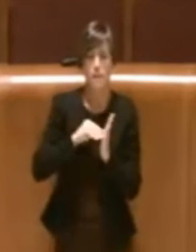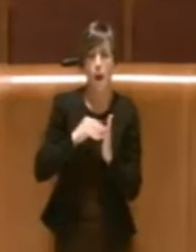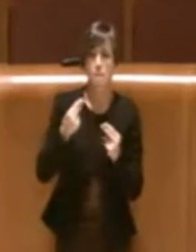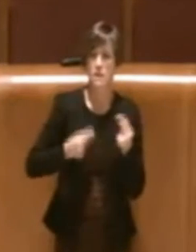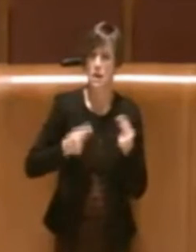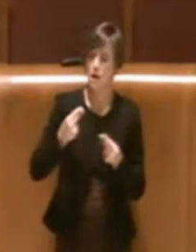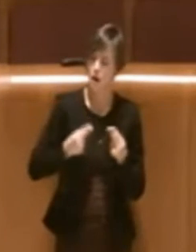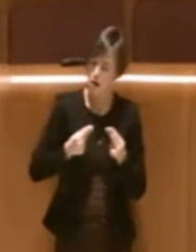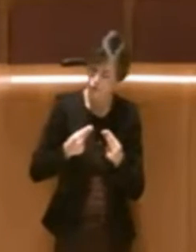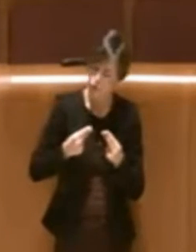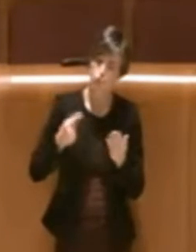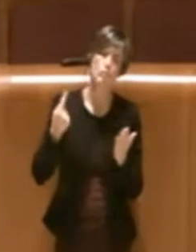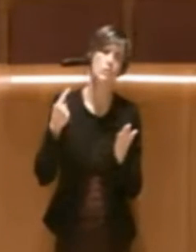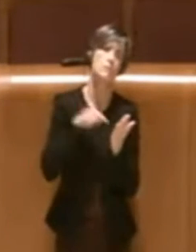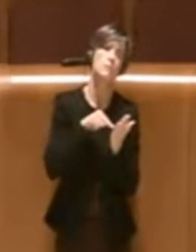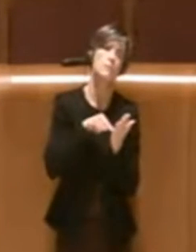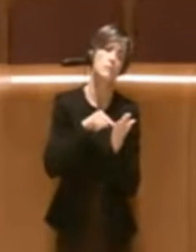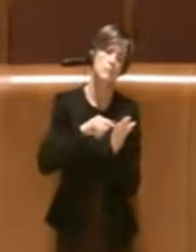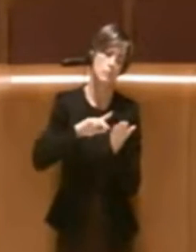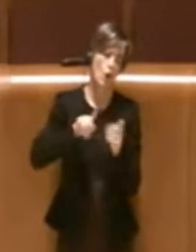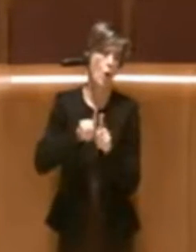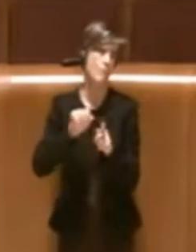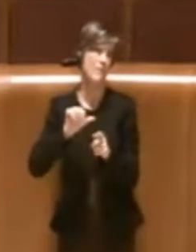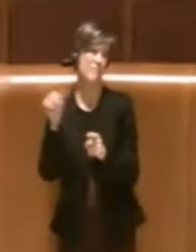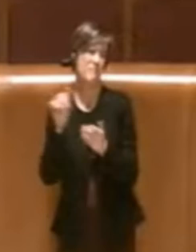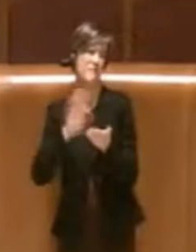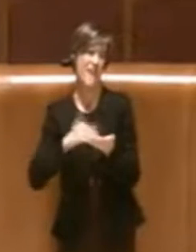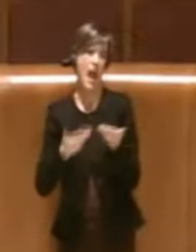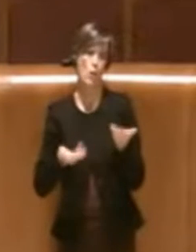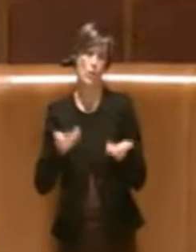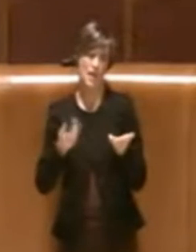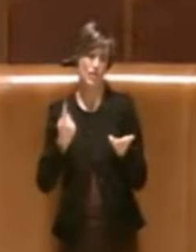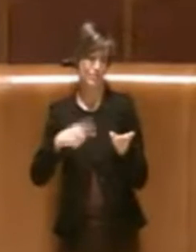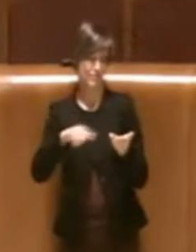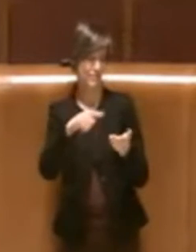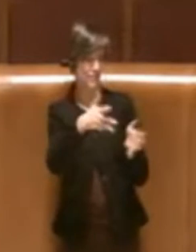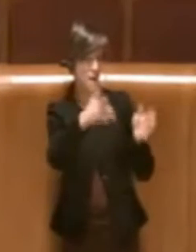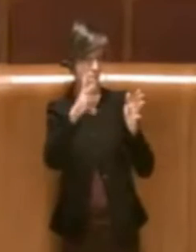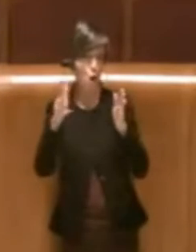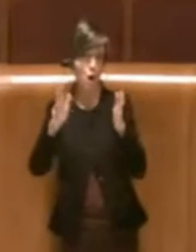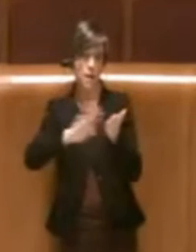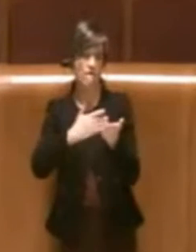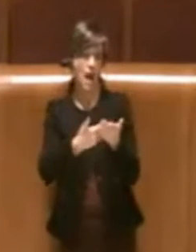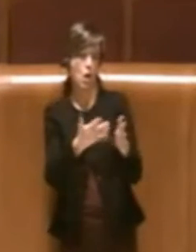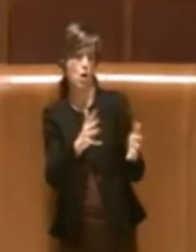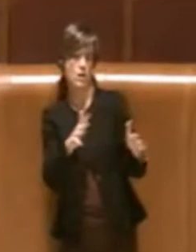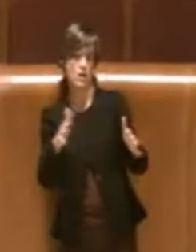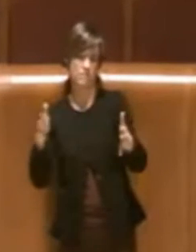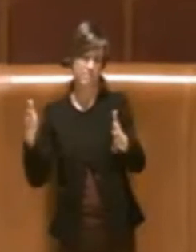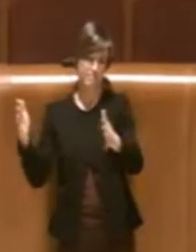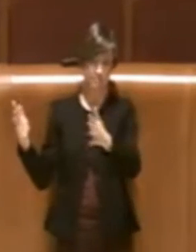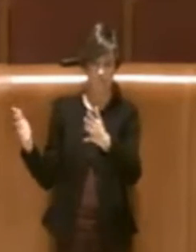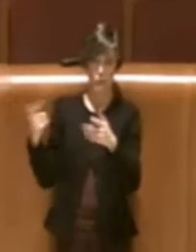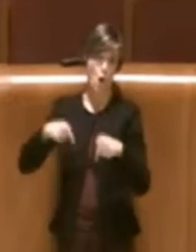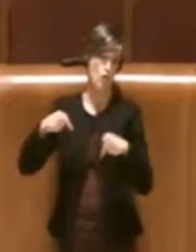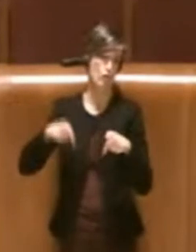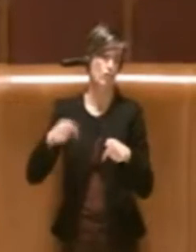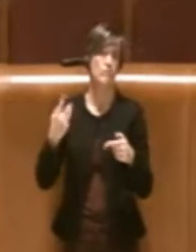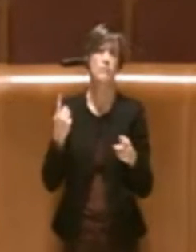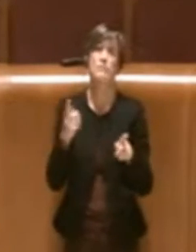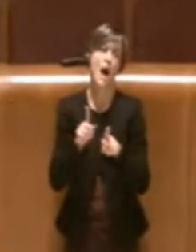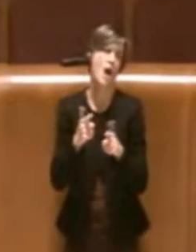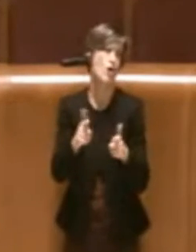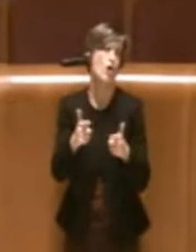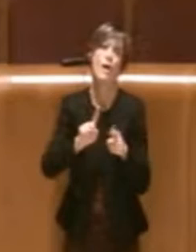stata fatta una prima valutazione di quanto questi immobili possono valere ad oggi, quindi senza nessuna